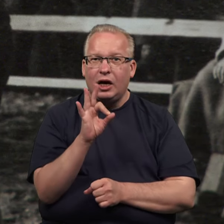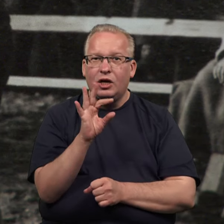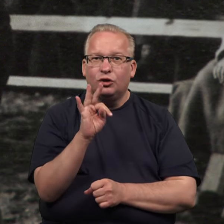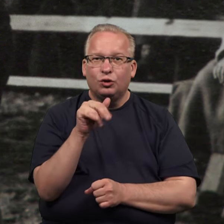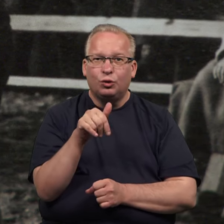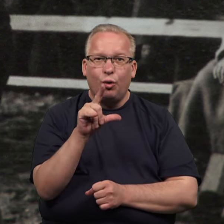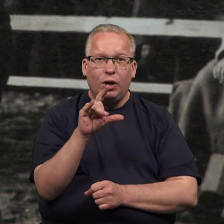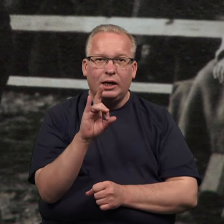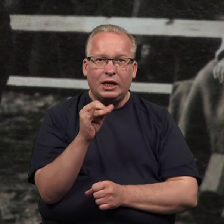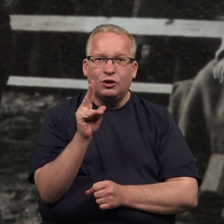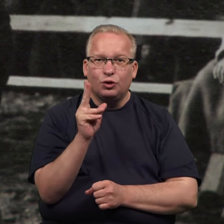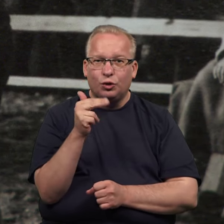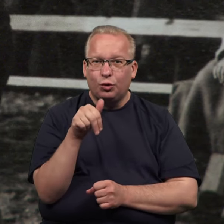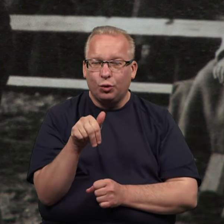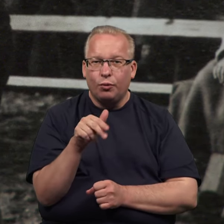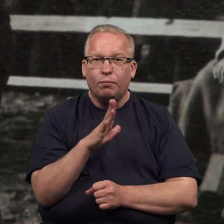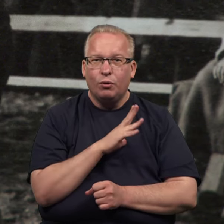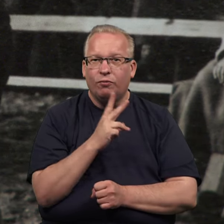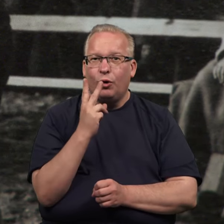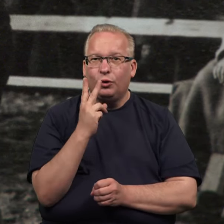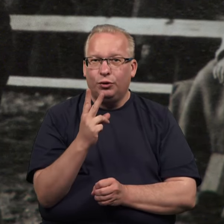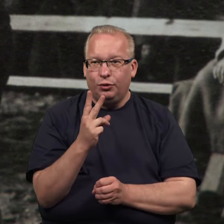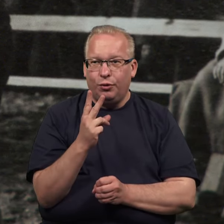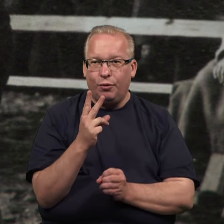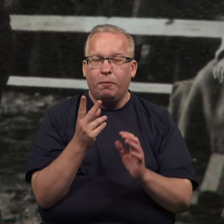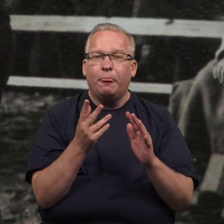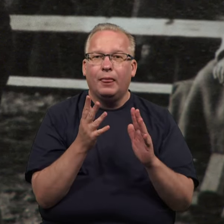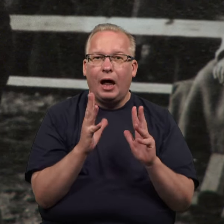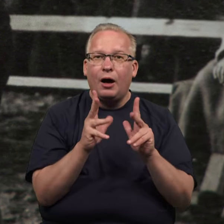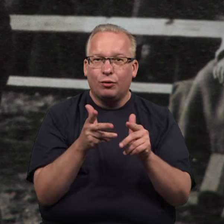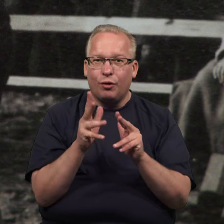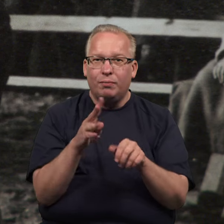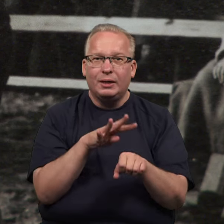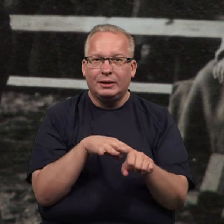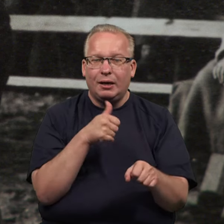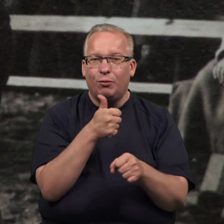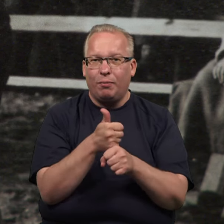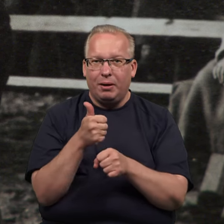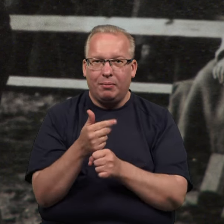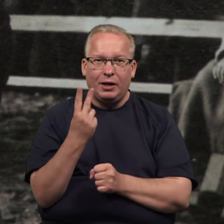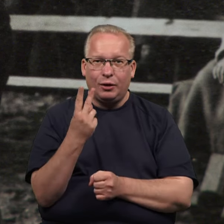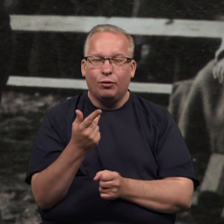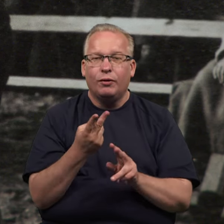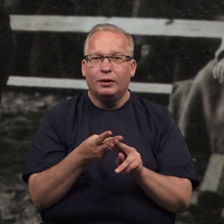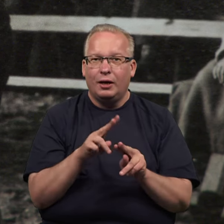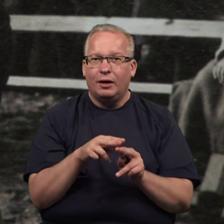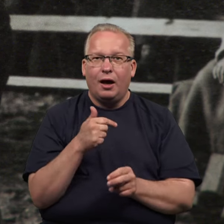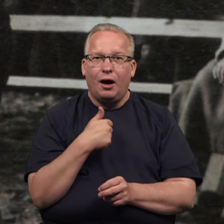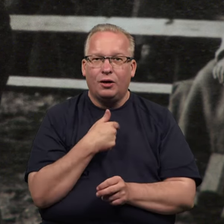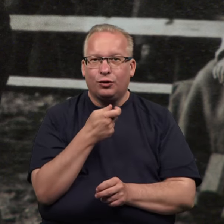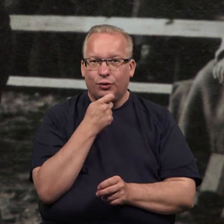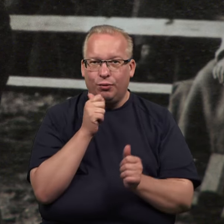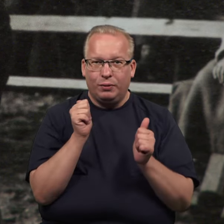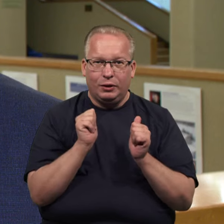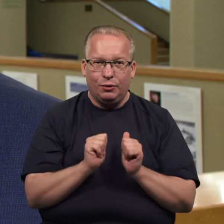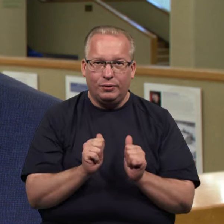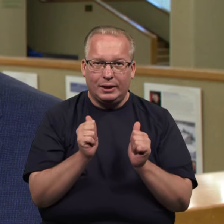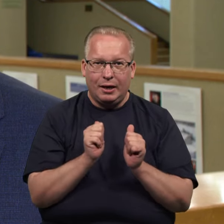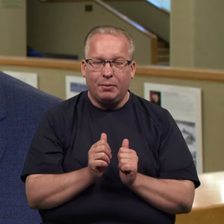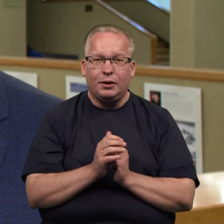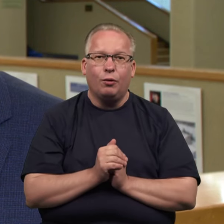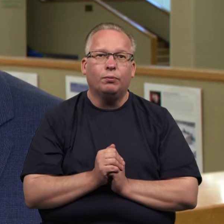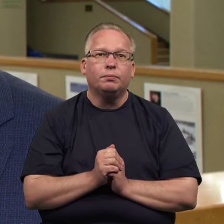Stulginskiu buvo du agronomai Seime ir Seimo pirmininkai, tai manau, kad tada aš šiek tiek nusiraminau.